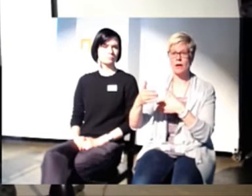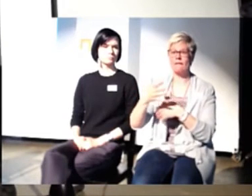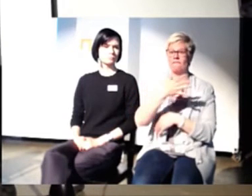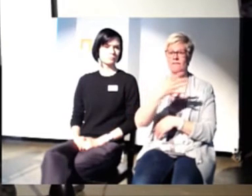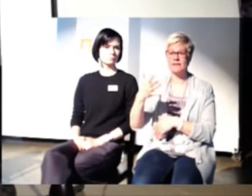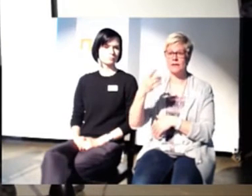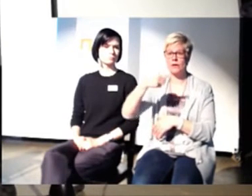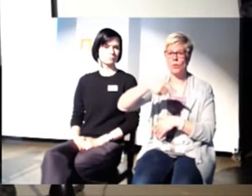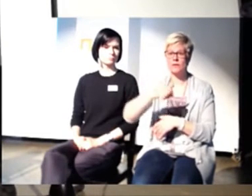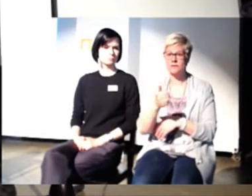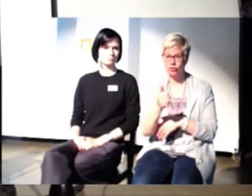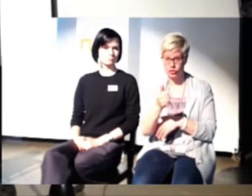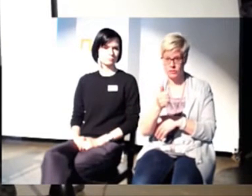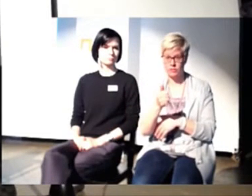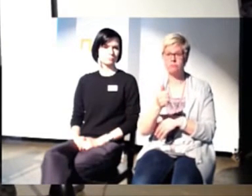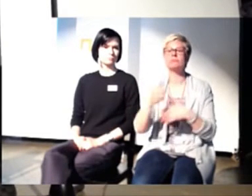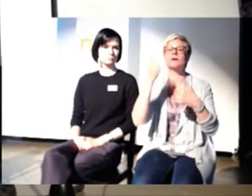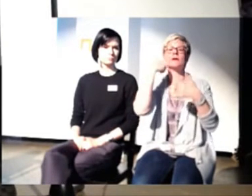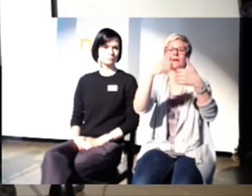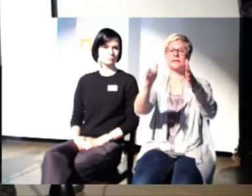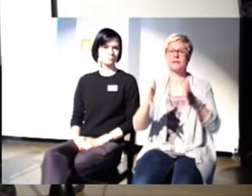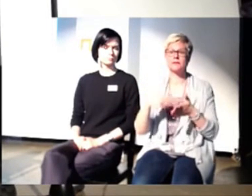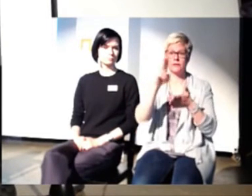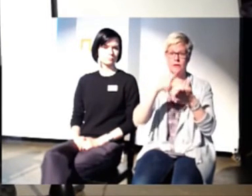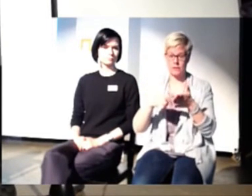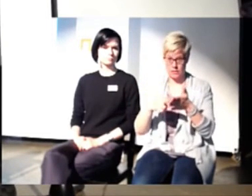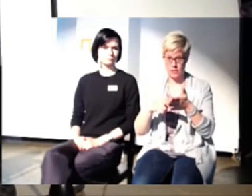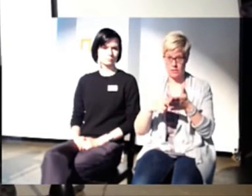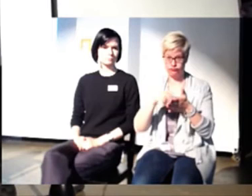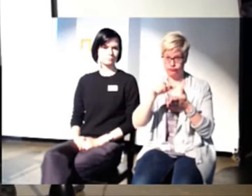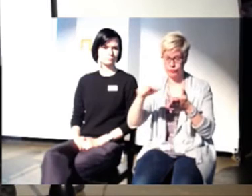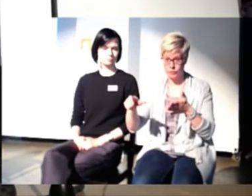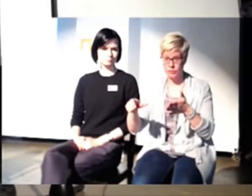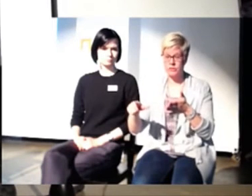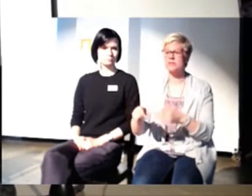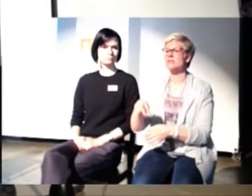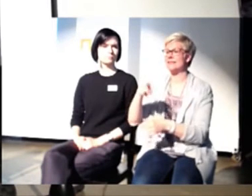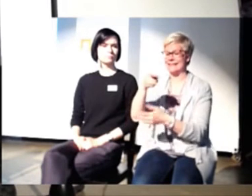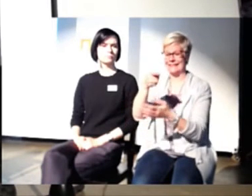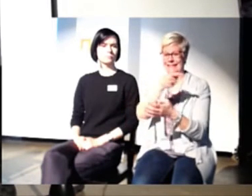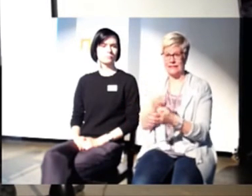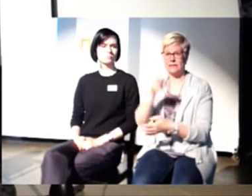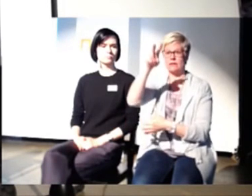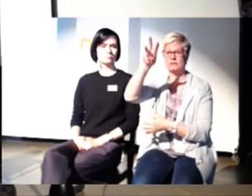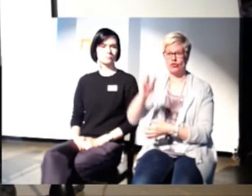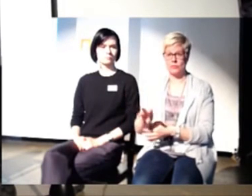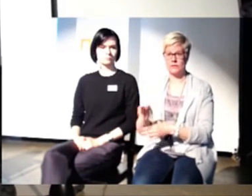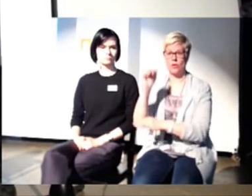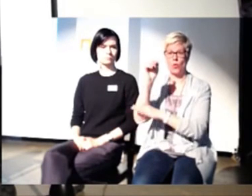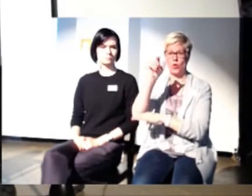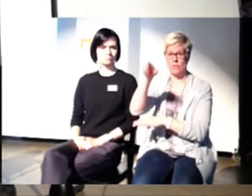519 residenssitaiteilijaa, joista sitten 2/3 oli ulkomaalaisia